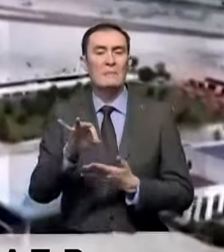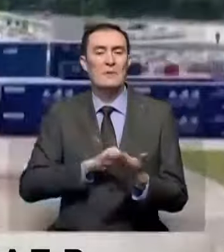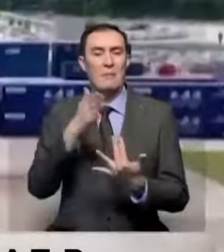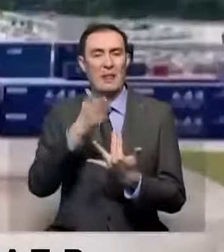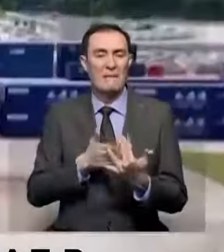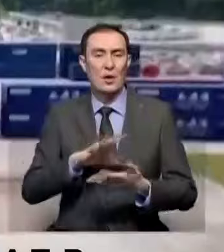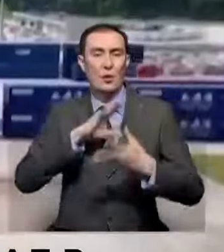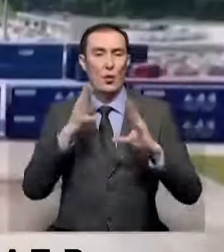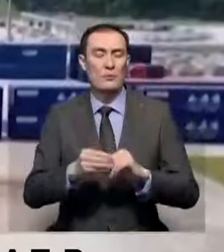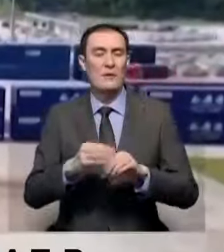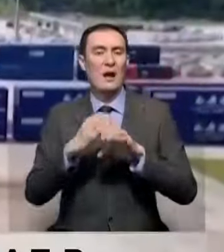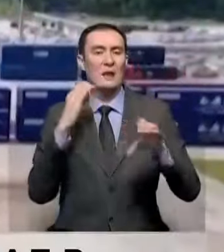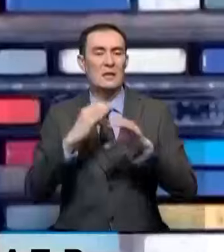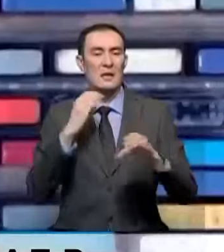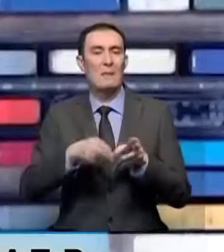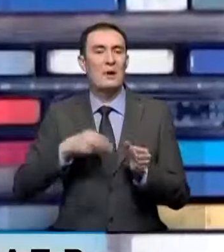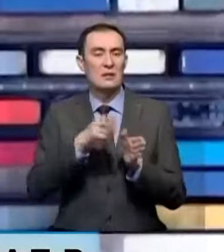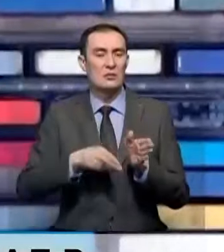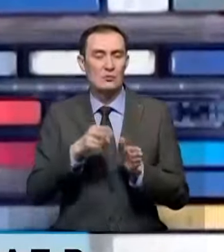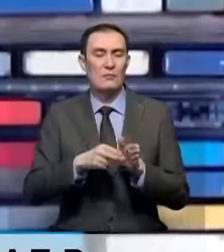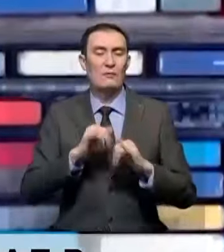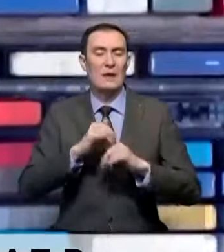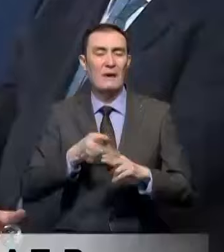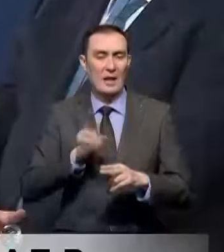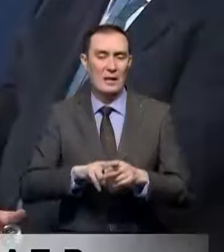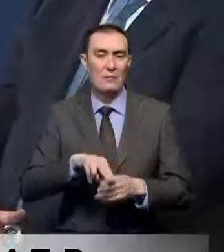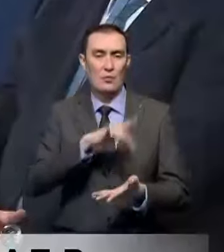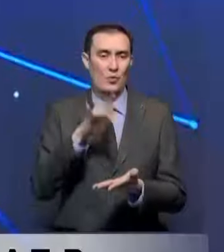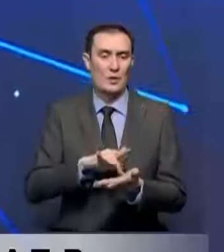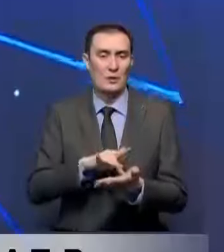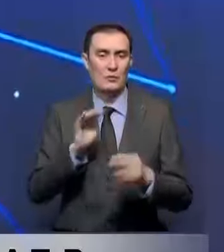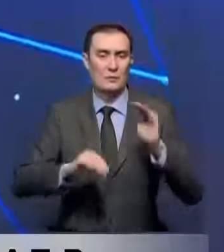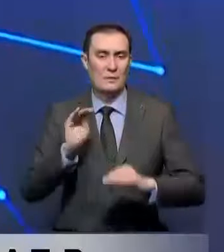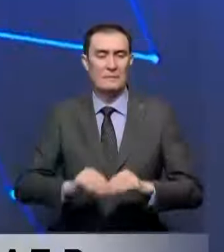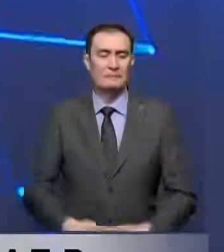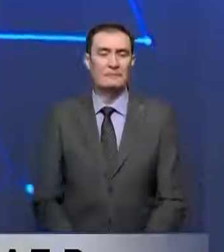половина от общего объема контейнерных поездов формируются именно здесь.